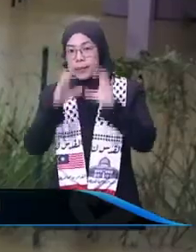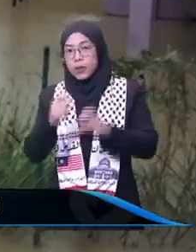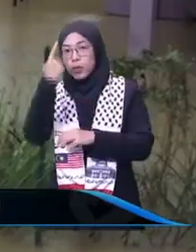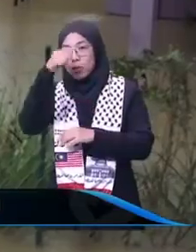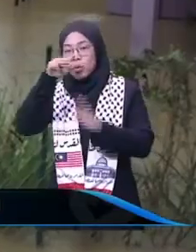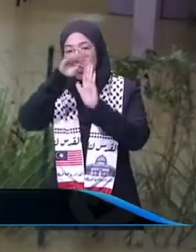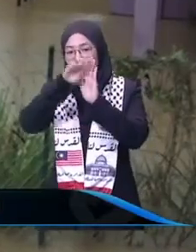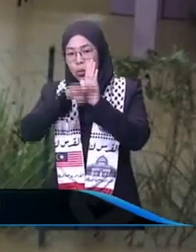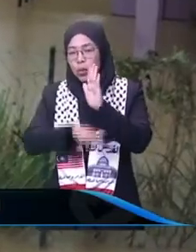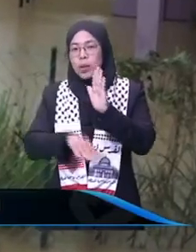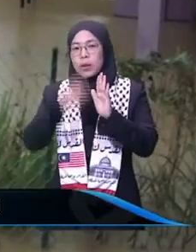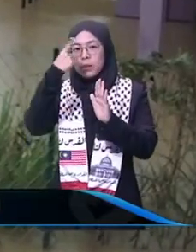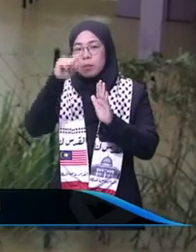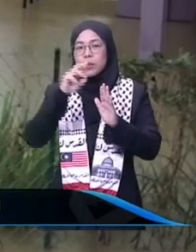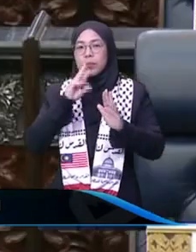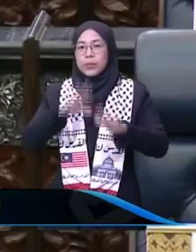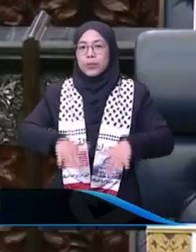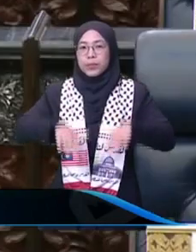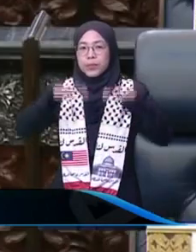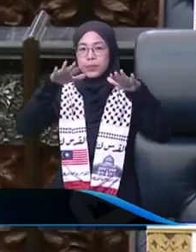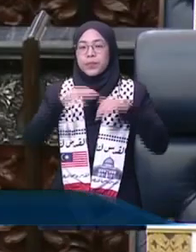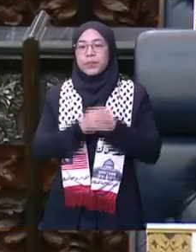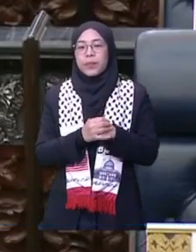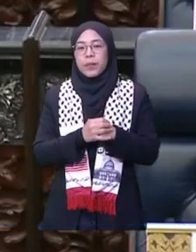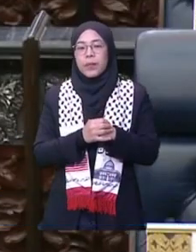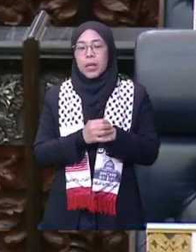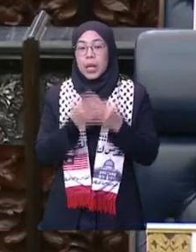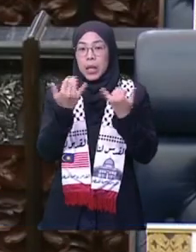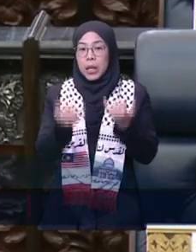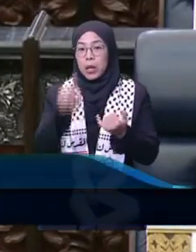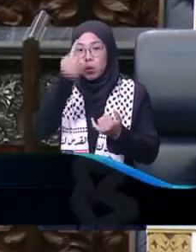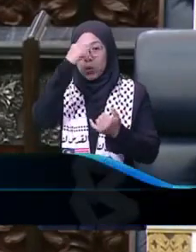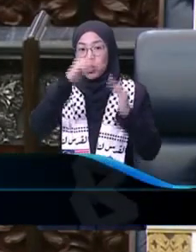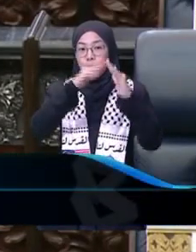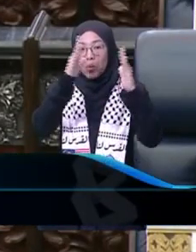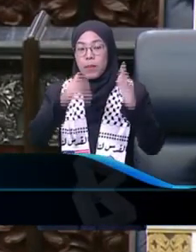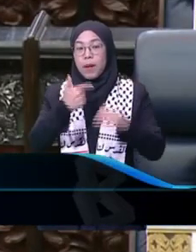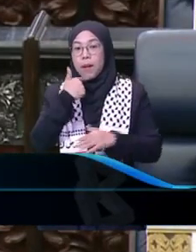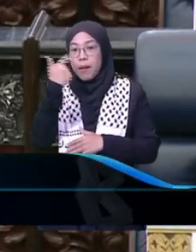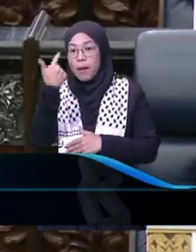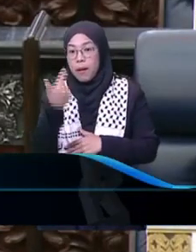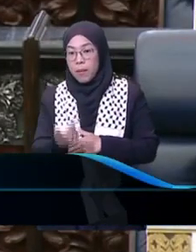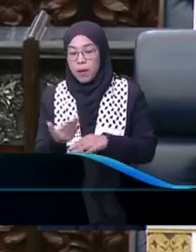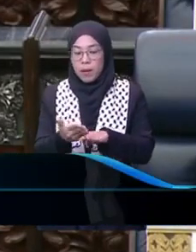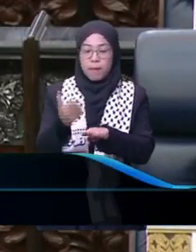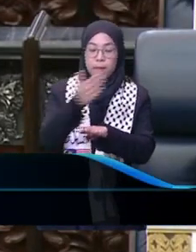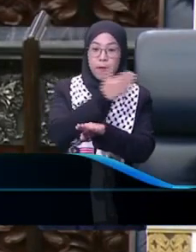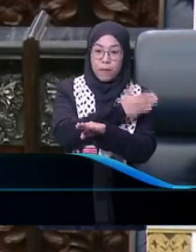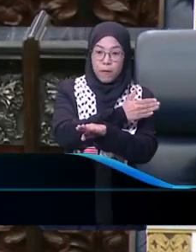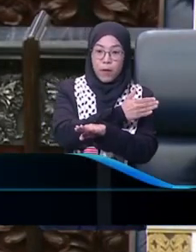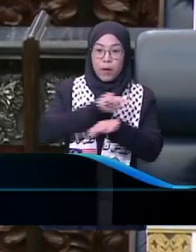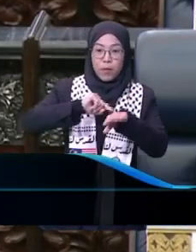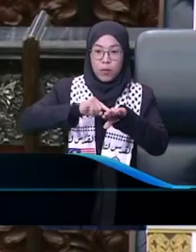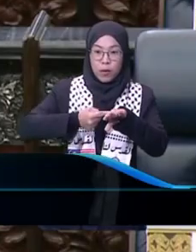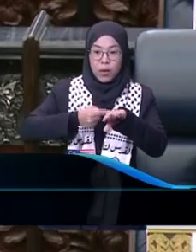bagi mengurangkan risiko banjir kilat. Namun demikian bagi perumahan lama yang dibangunkan sebelum